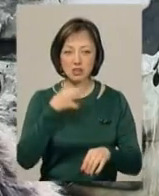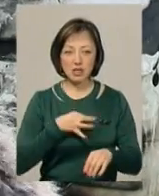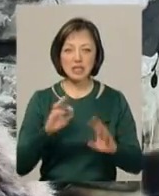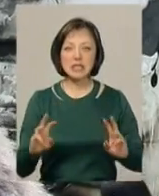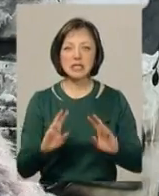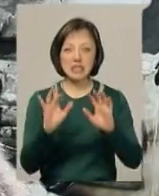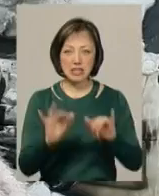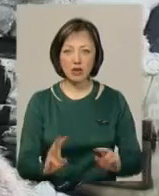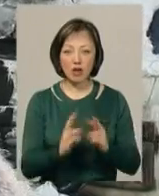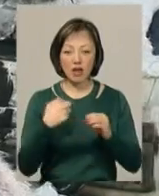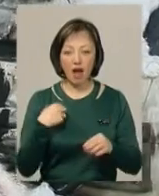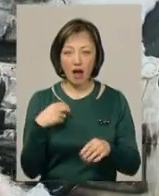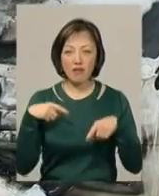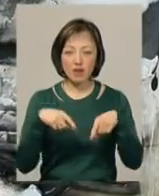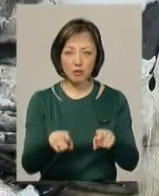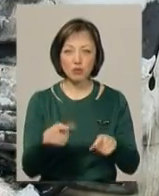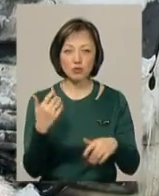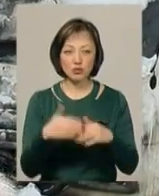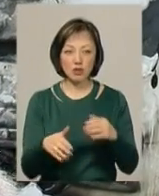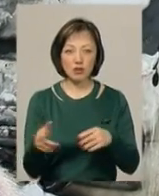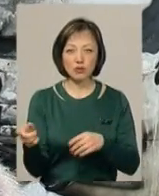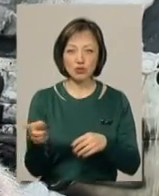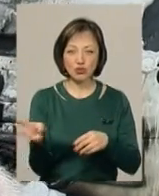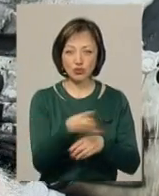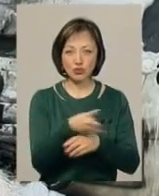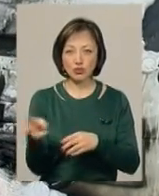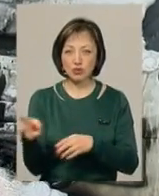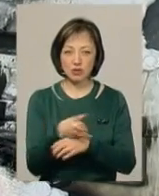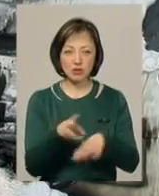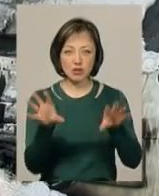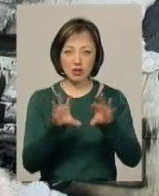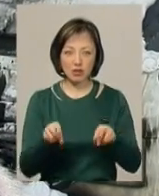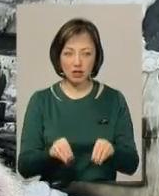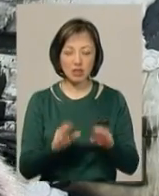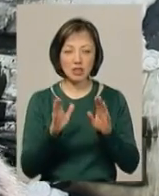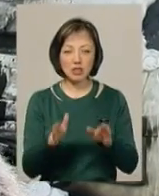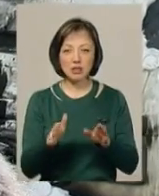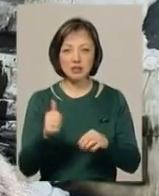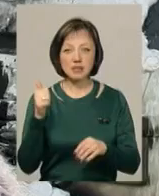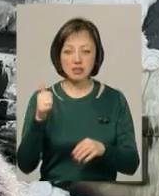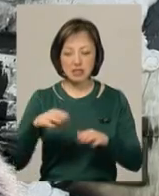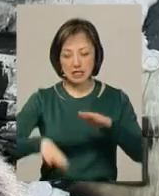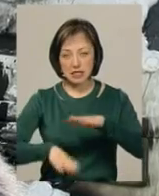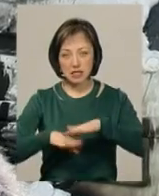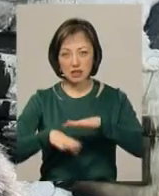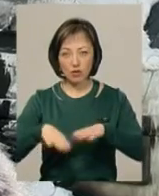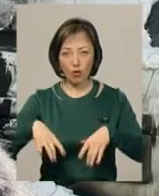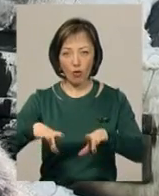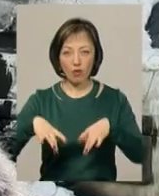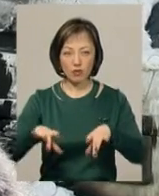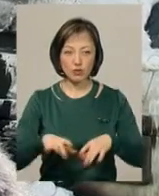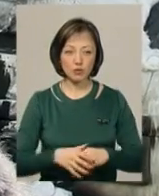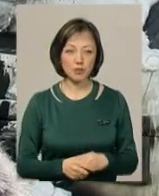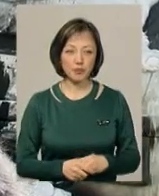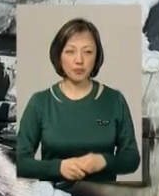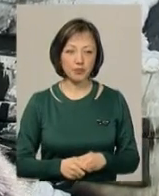і сніг. Ну, коли я вже вискочив, то з вогнегасником вони вже передок затушили, горіло тільки там, знизу горіло де колесо, отуда